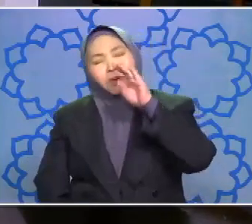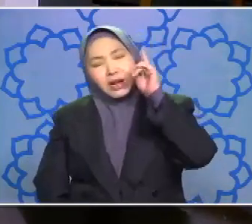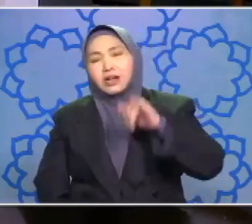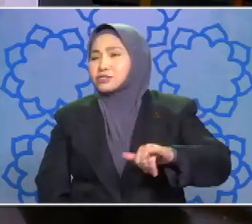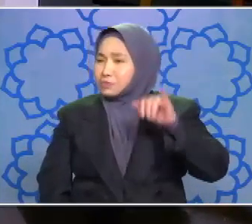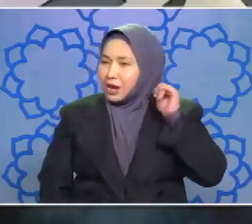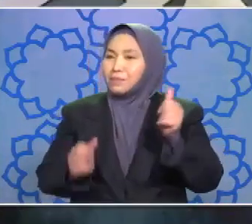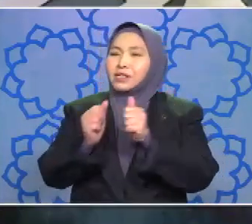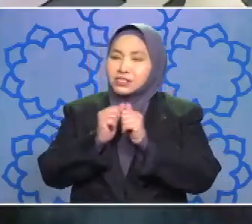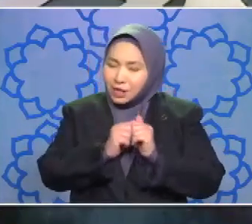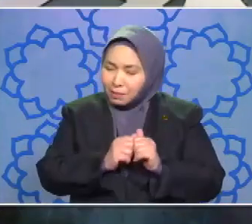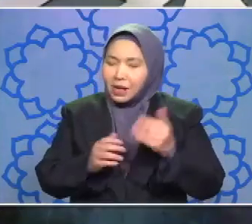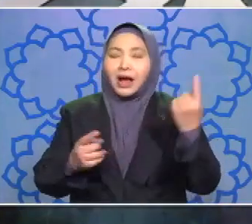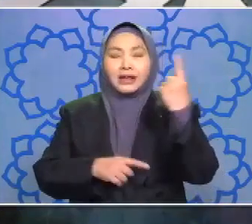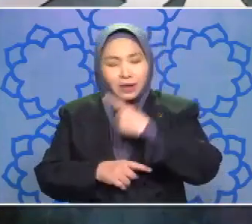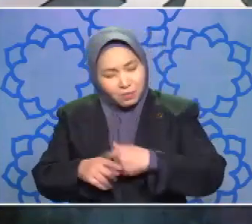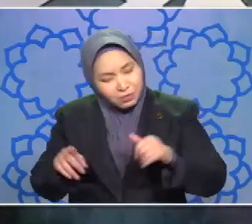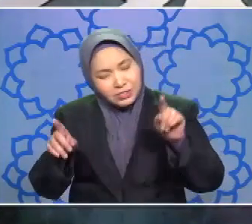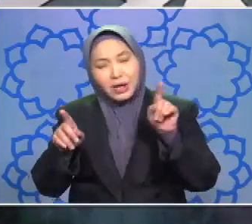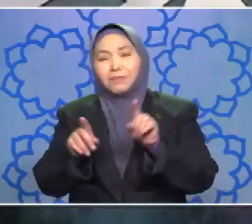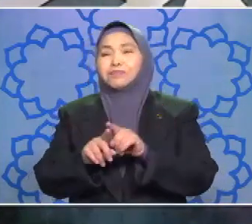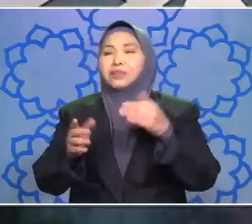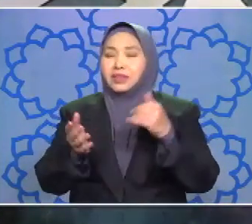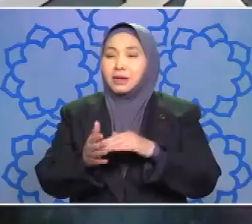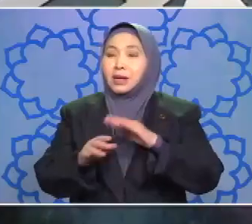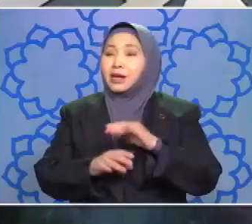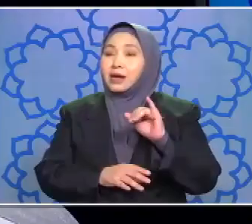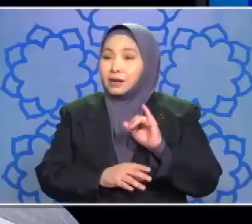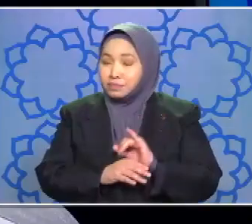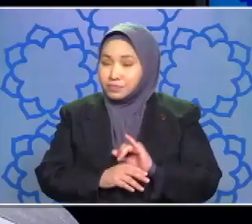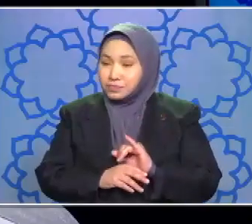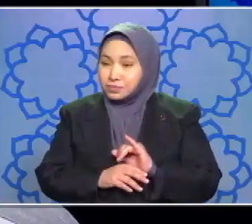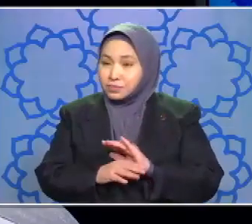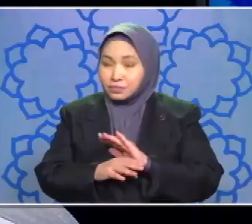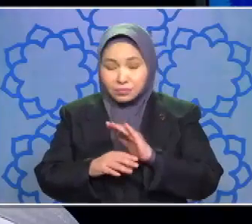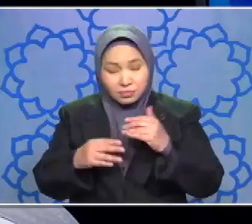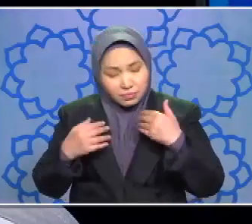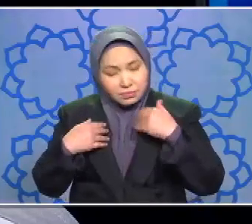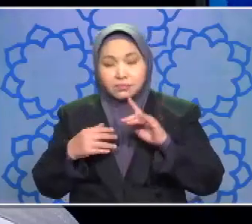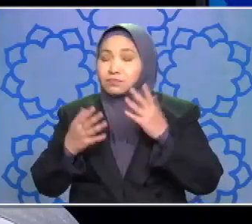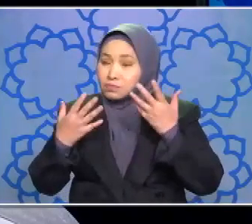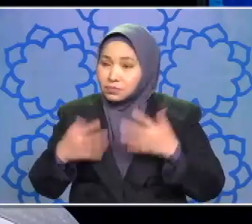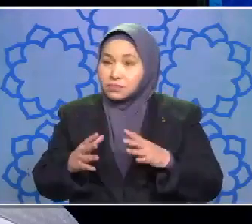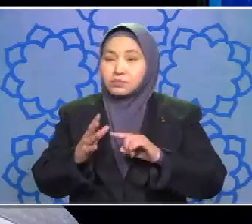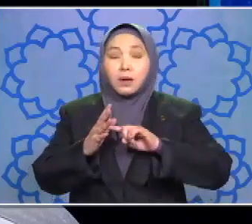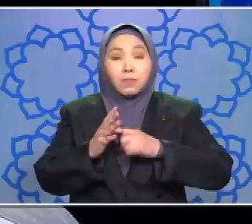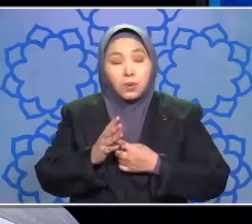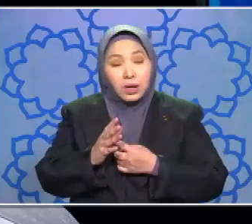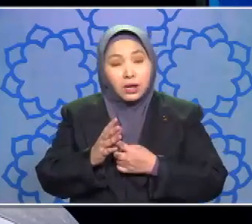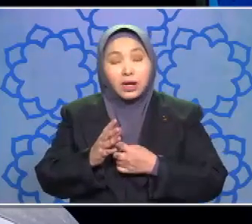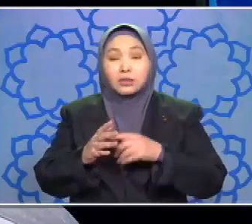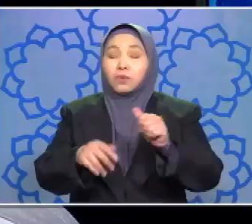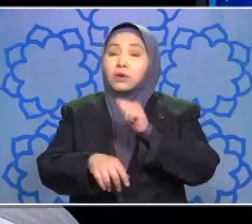bersama hari Isnin saya. Alhamdulillah ya, pada hari Isnin semua sedang ada yang dah memulakan tugas PDPR